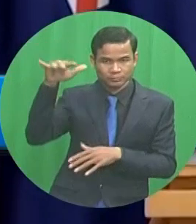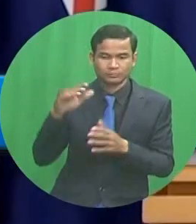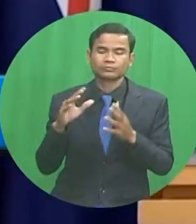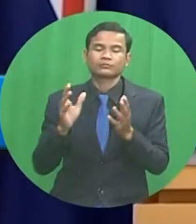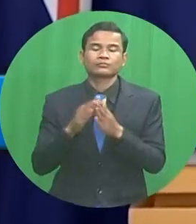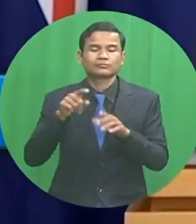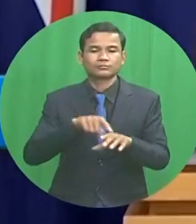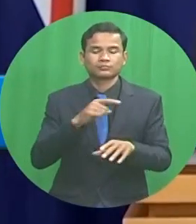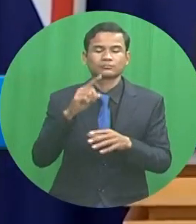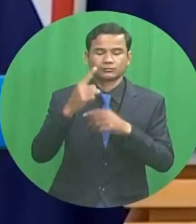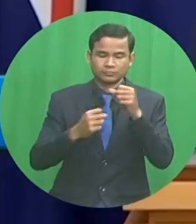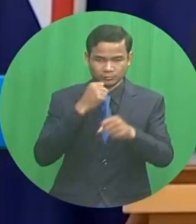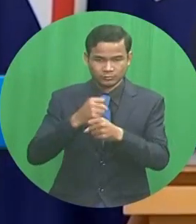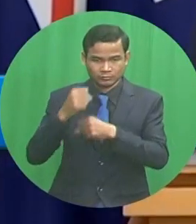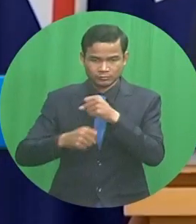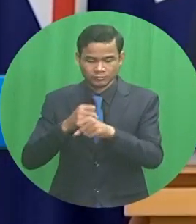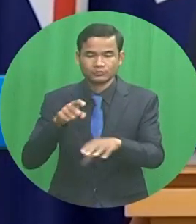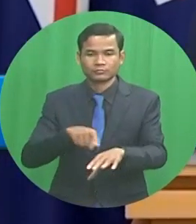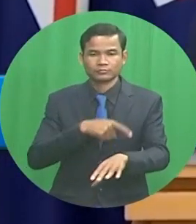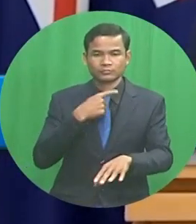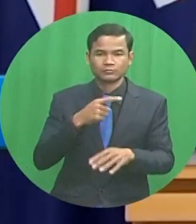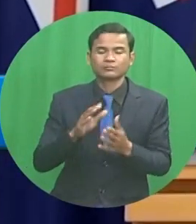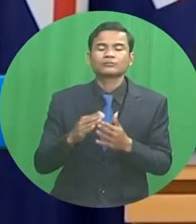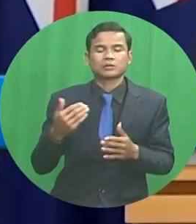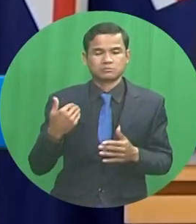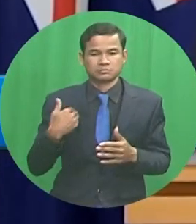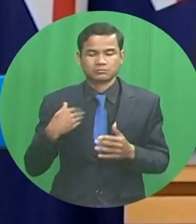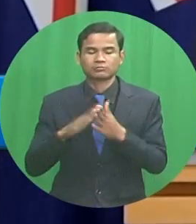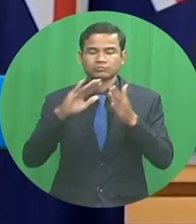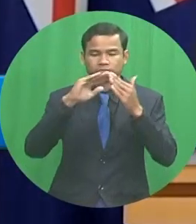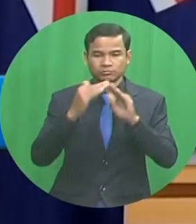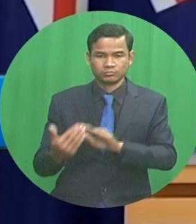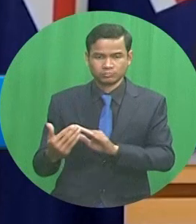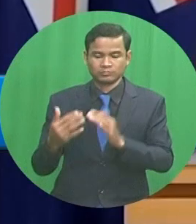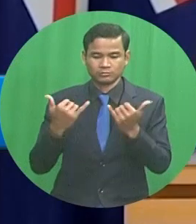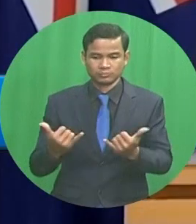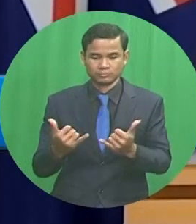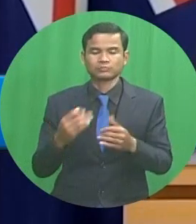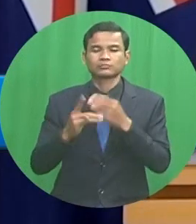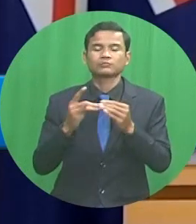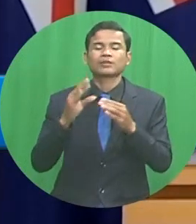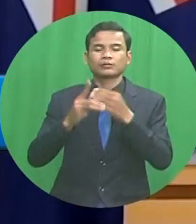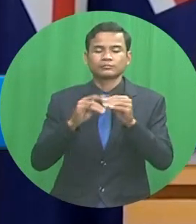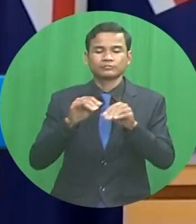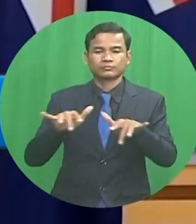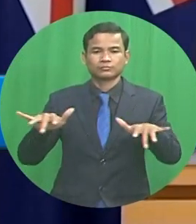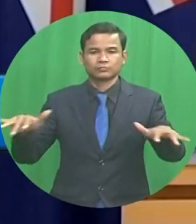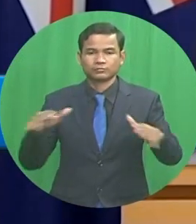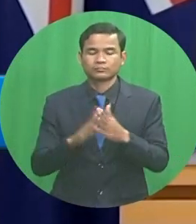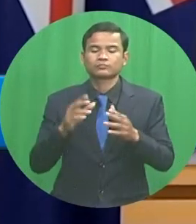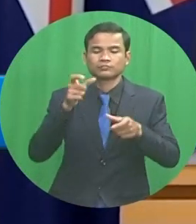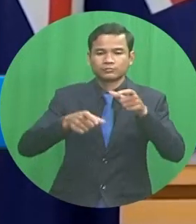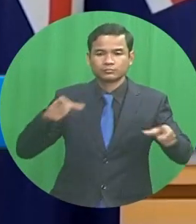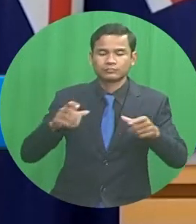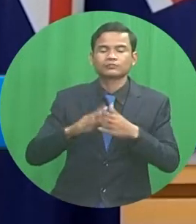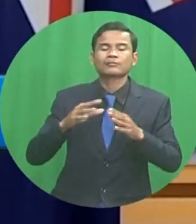ជាច្រើនទសវត្សរ៍មកនេះអ្វីដែលច្បាស់នោះគឺថាការបំផ្លិចបំផ្លាញកំពុងតែមានការរីករាលដាលហើយវាបានធ្វើឲ្យមនុស្សបាត់បង់ទ្រ